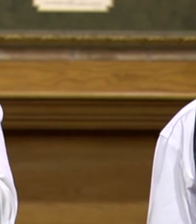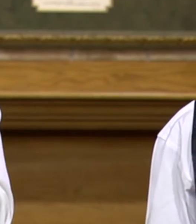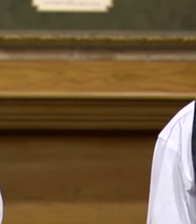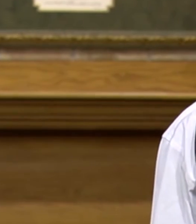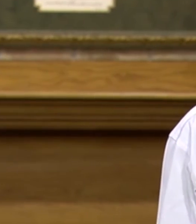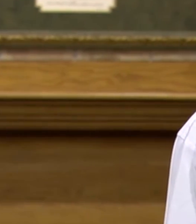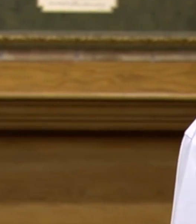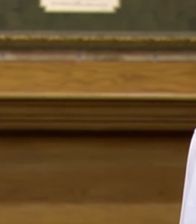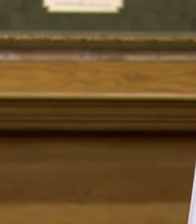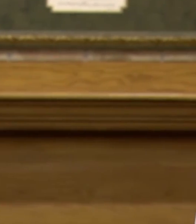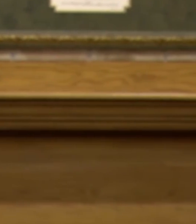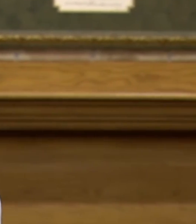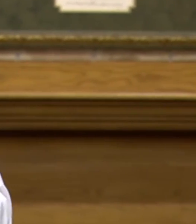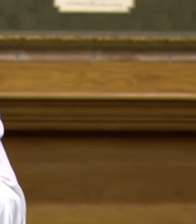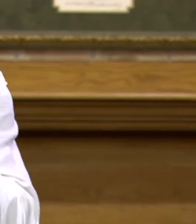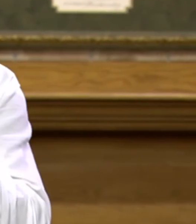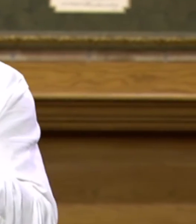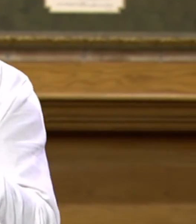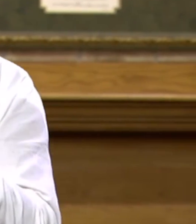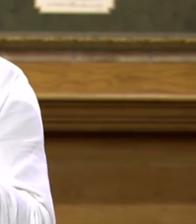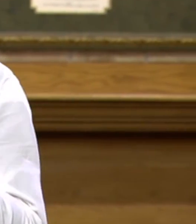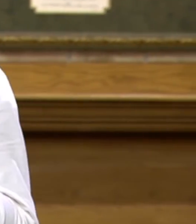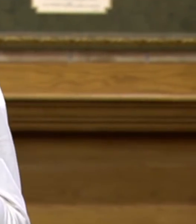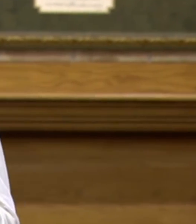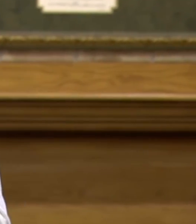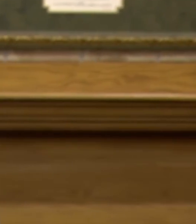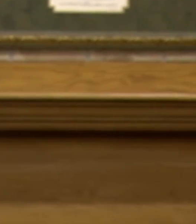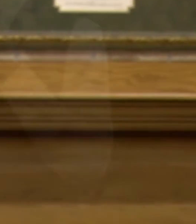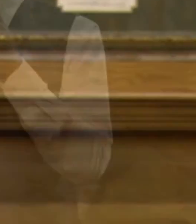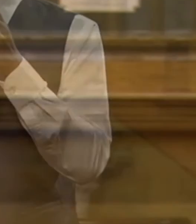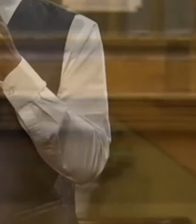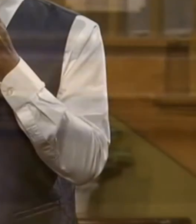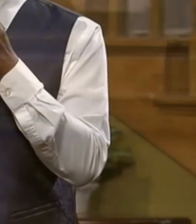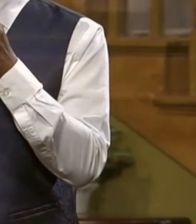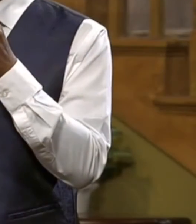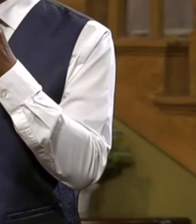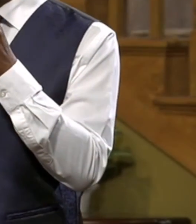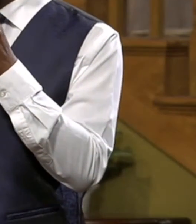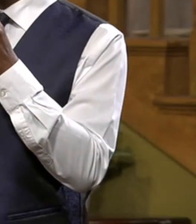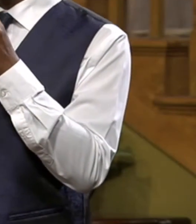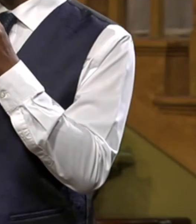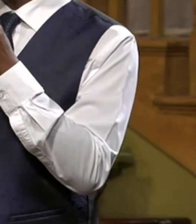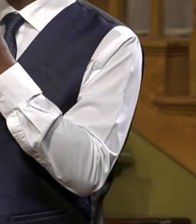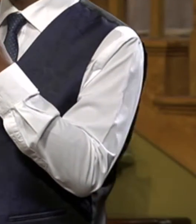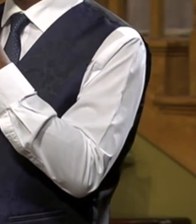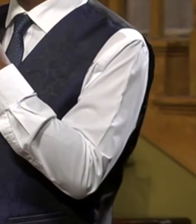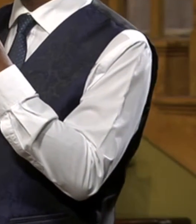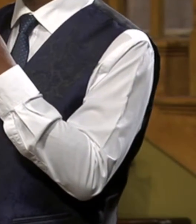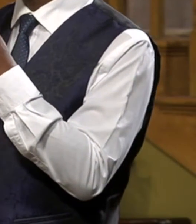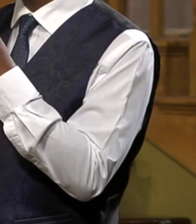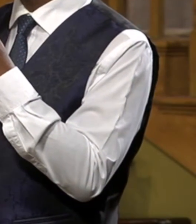du Père, Jésus-Christ défend ma cause, afin que par Jésus-Christ je